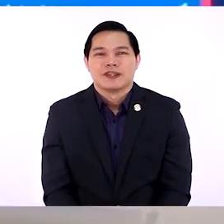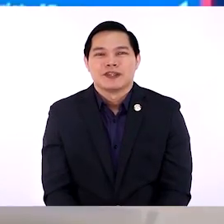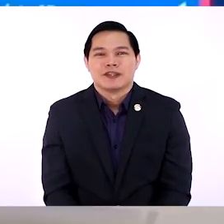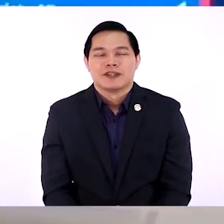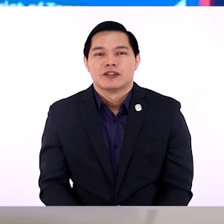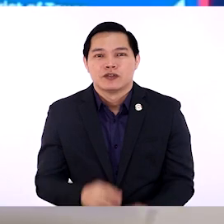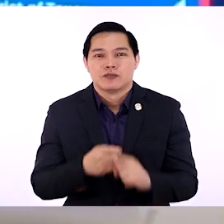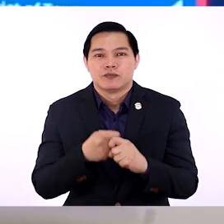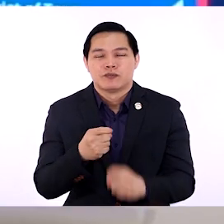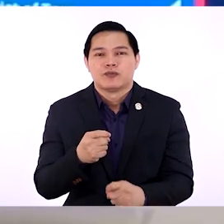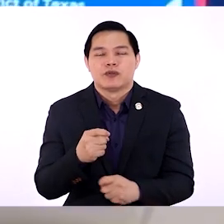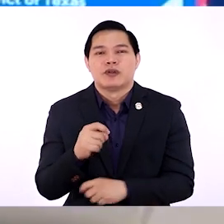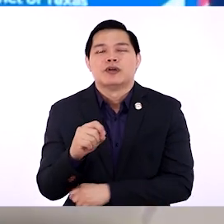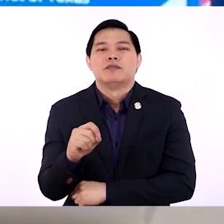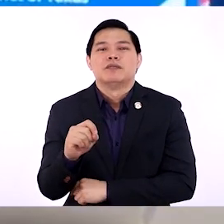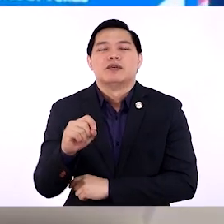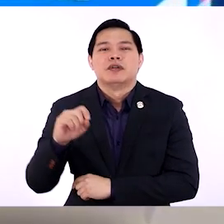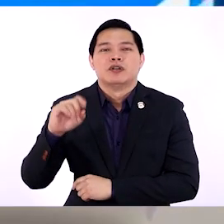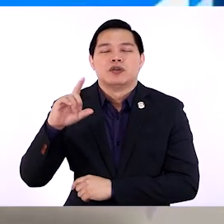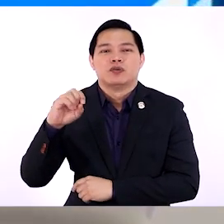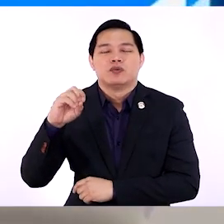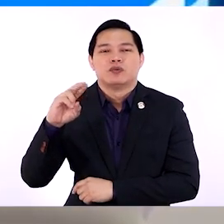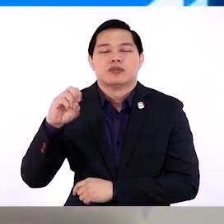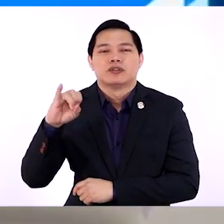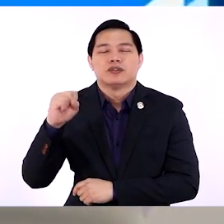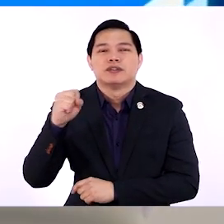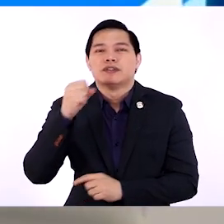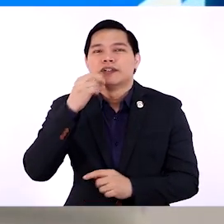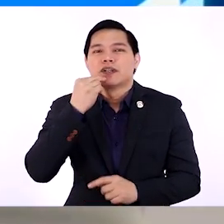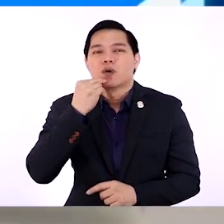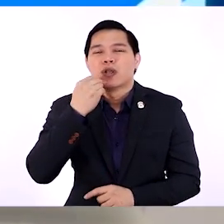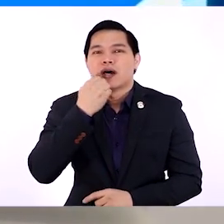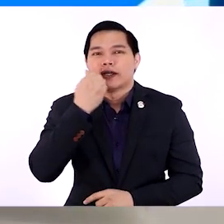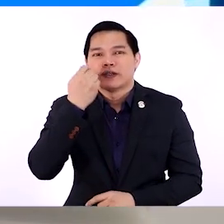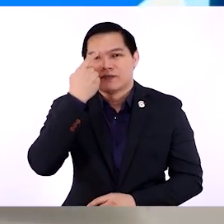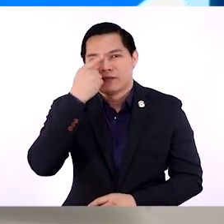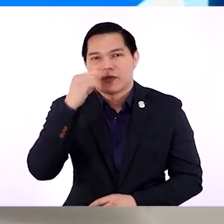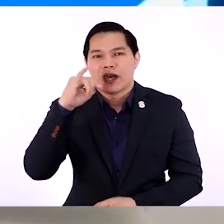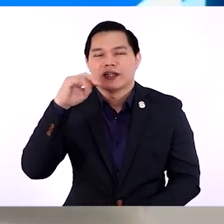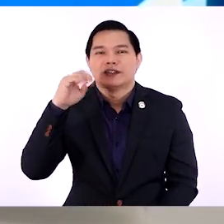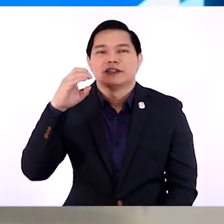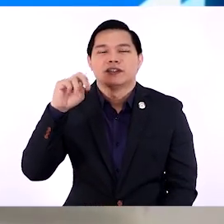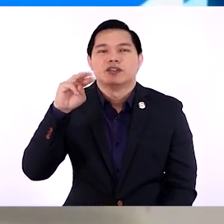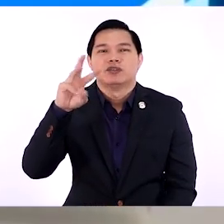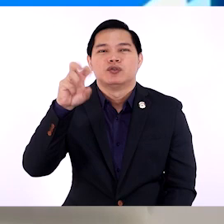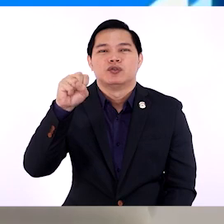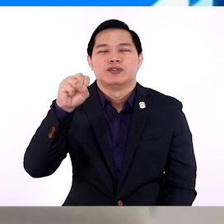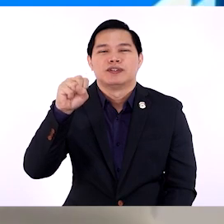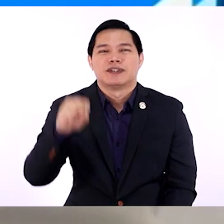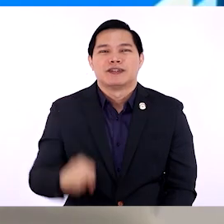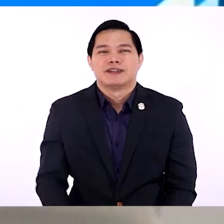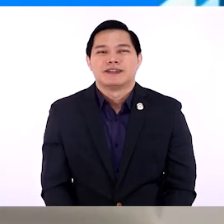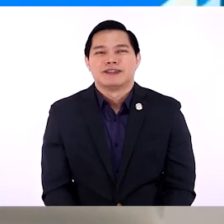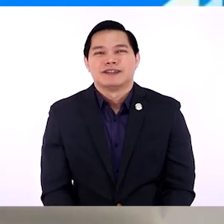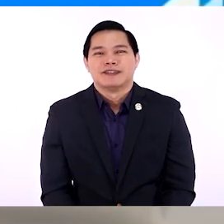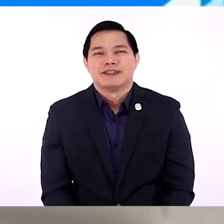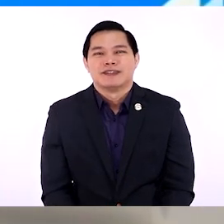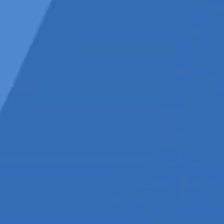From Baton Rouge, Louisiana, I am Sister Nicole Adeline Padilla for the Iglesia Ni Cristo News Network.